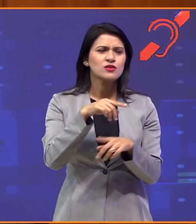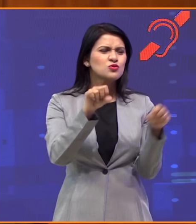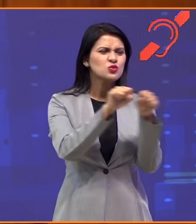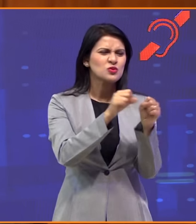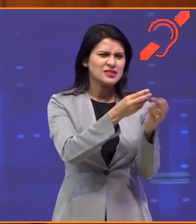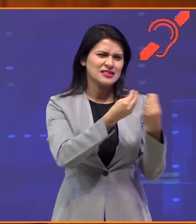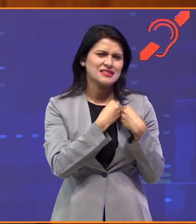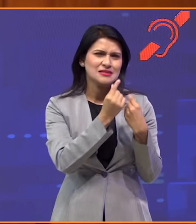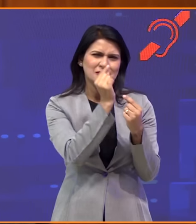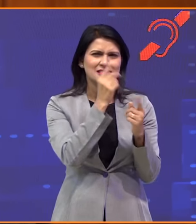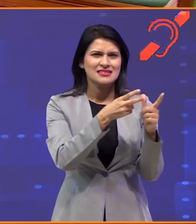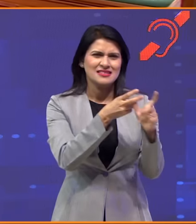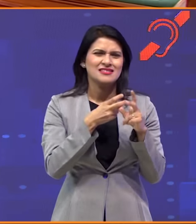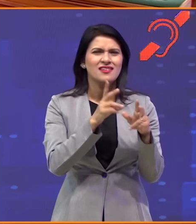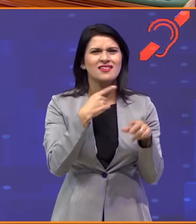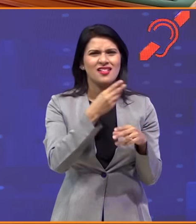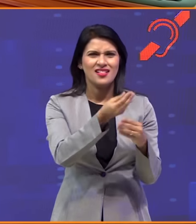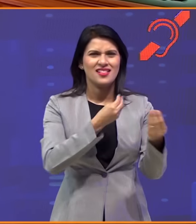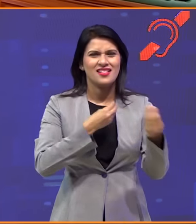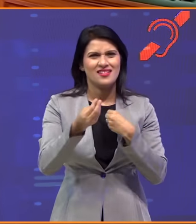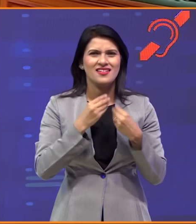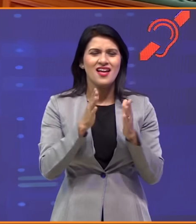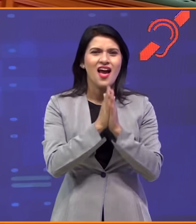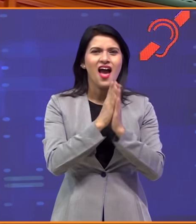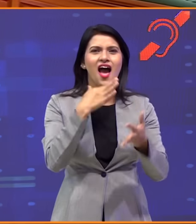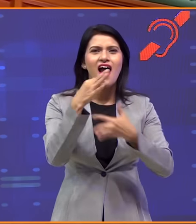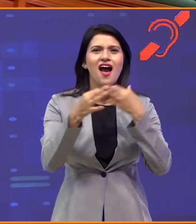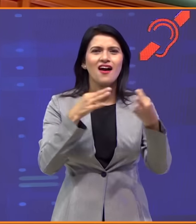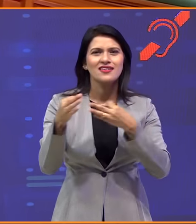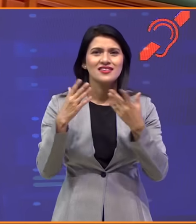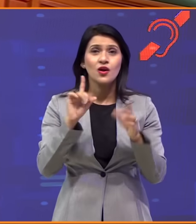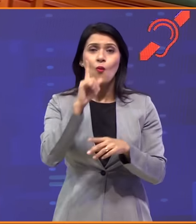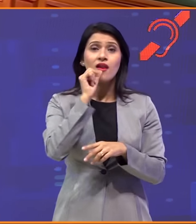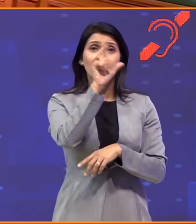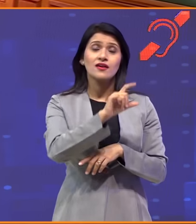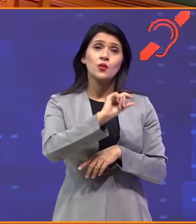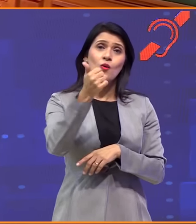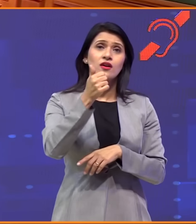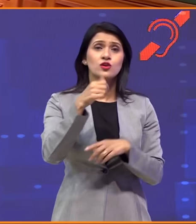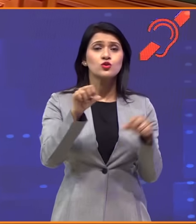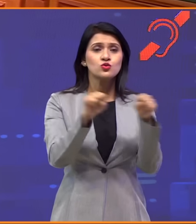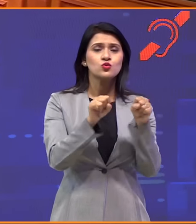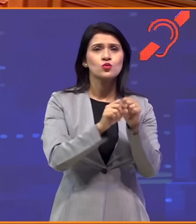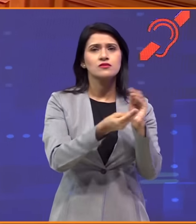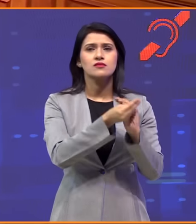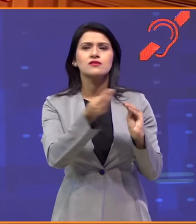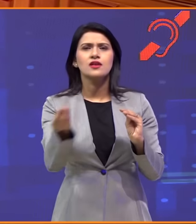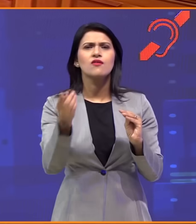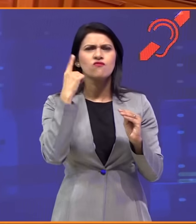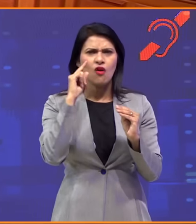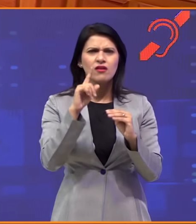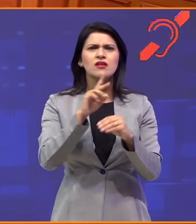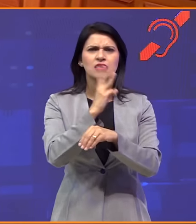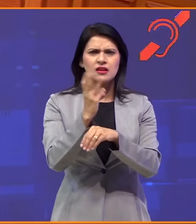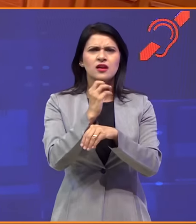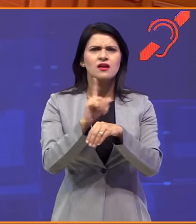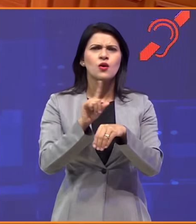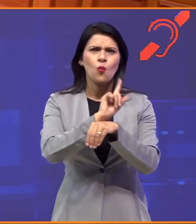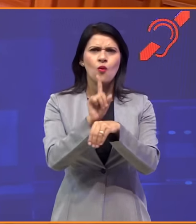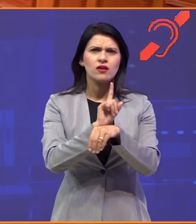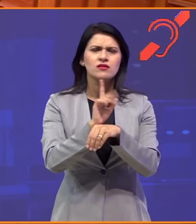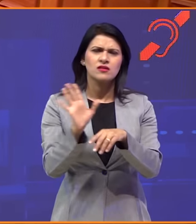मांग रहे थे कि जूता उधार दे दो तू इस आदमी को ले तो एक आदमी मिल भी गया था जिसने जूता उधार उधार दिया था मेरा चप्पल पहना